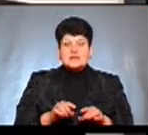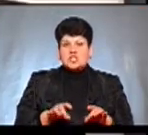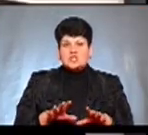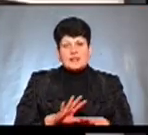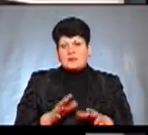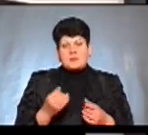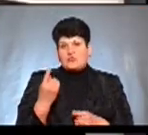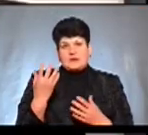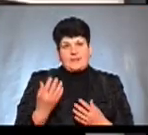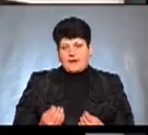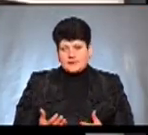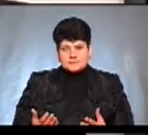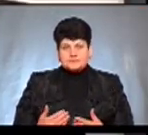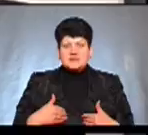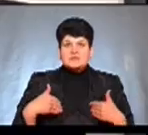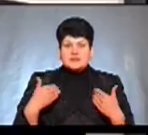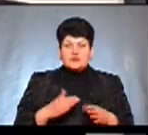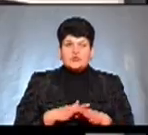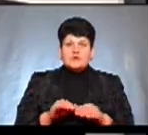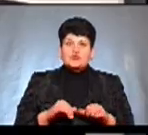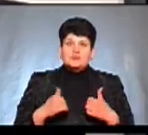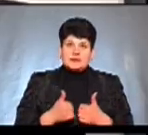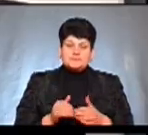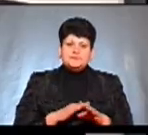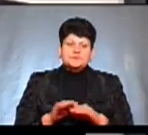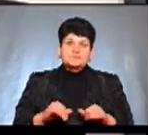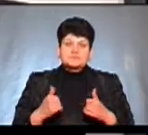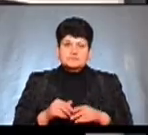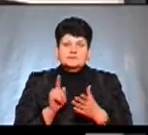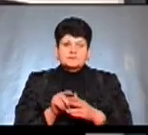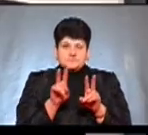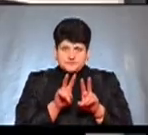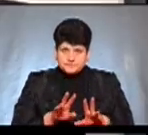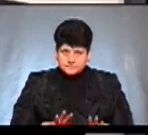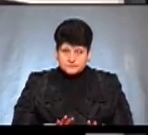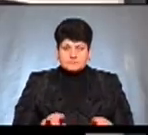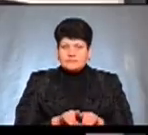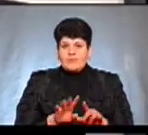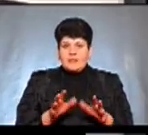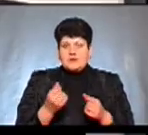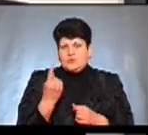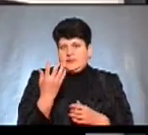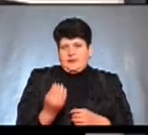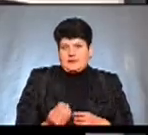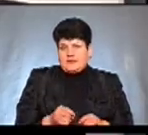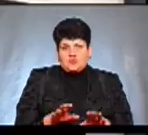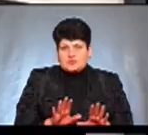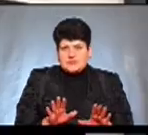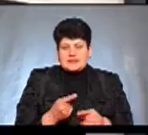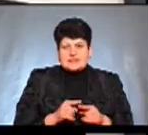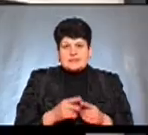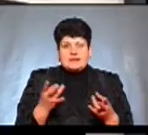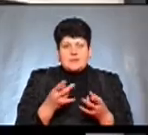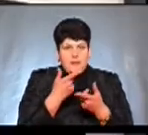приймаються в один день. Ми звертаємося до виконавчого комітету. Виконавчий комітет повинен розглянути і теж не приймати в один день це рішення. Це треба